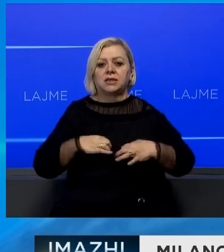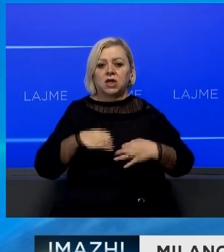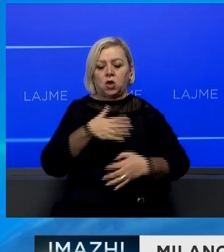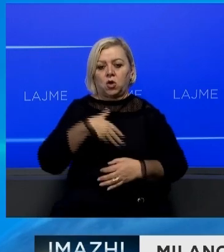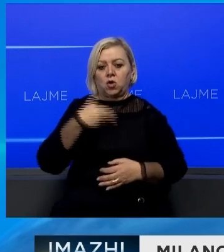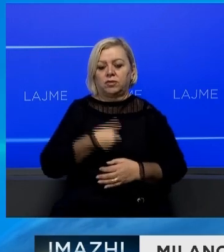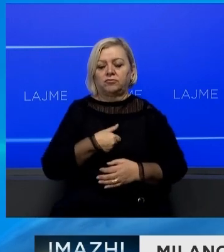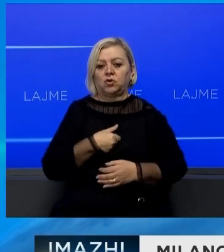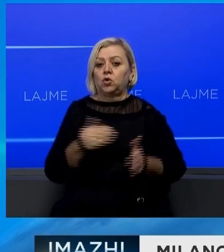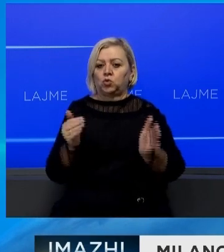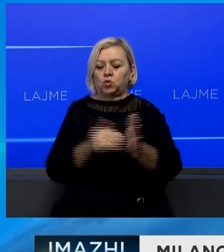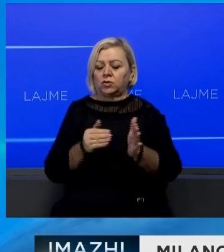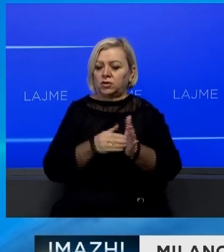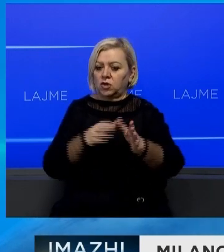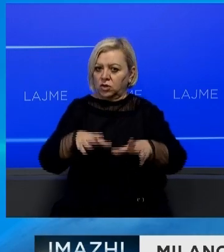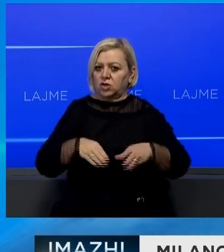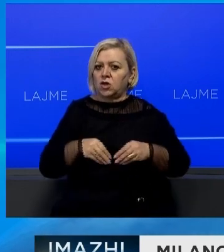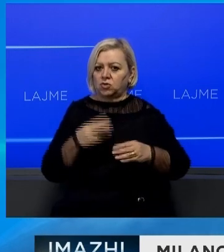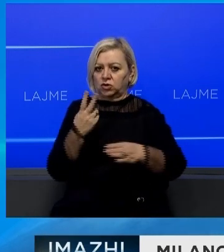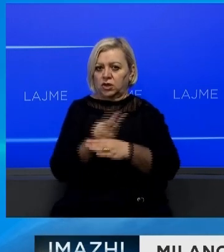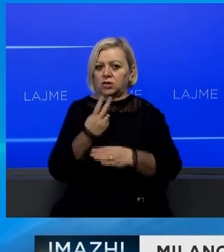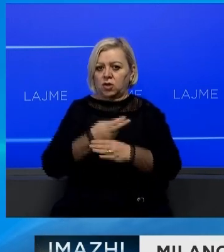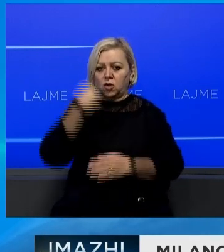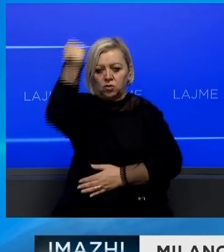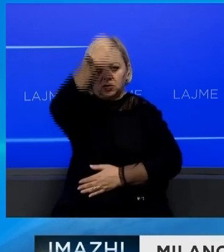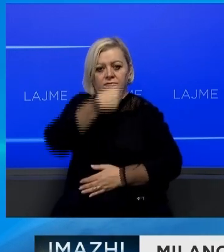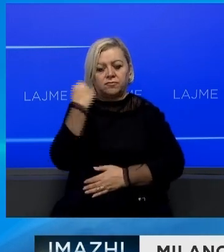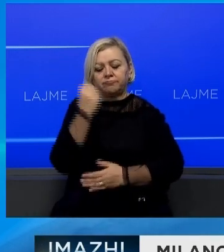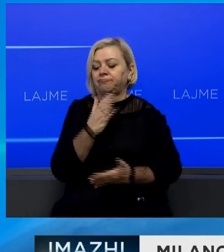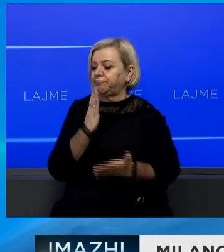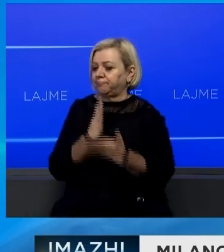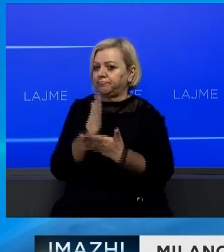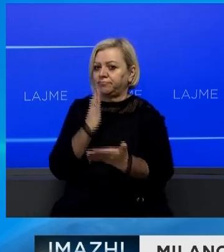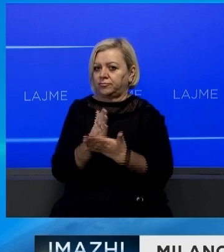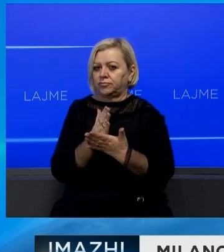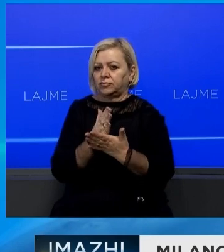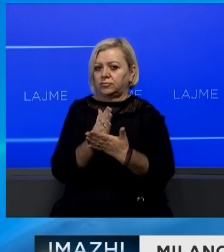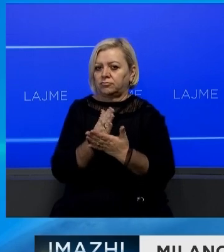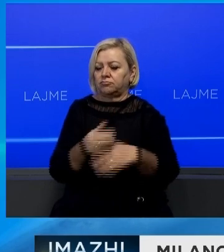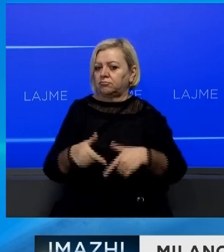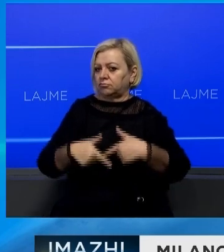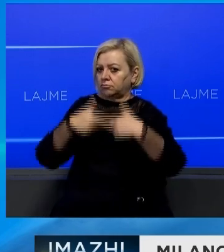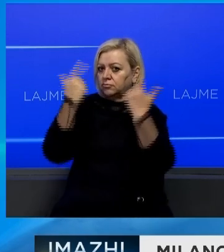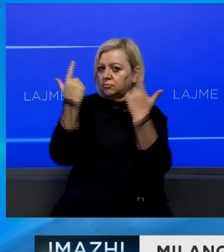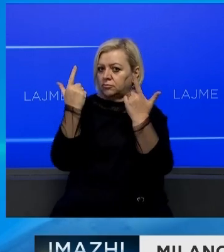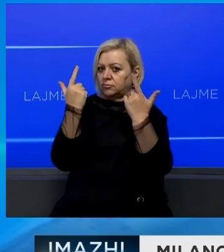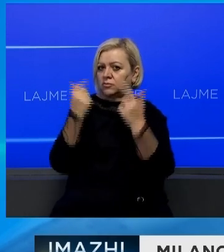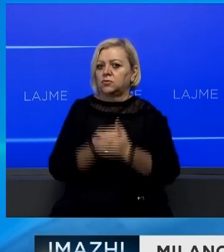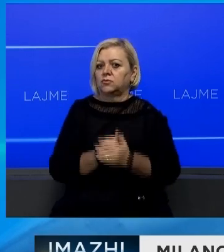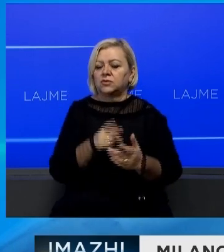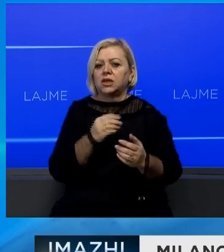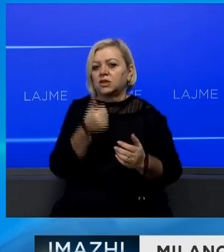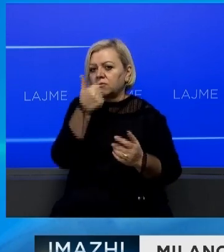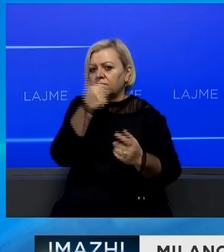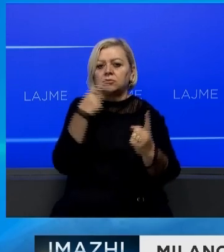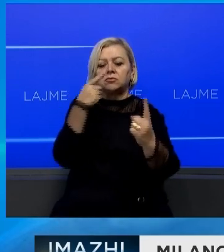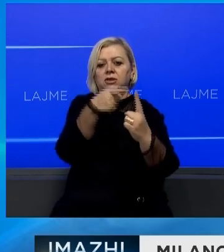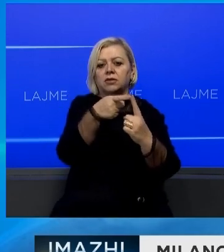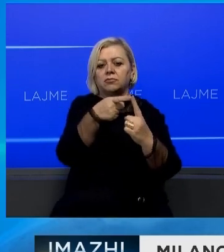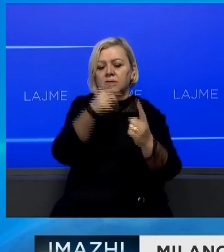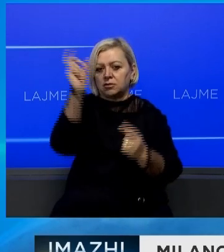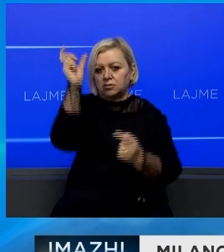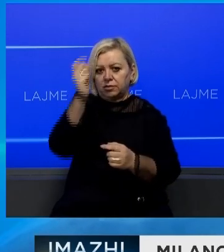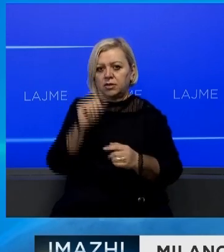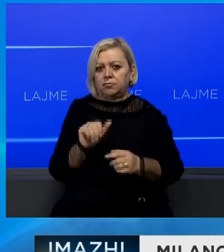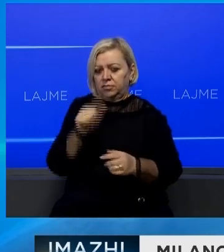Serbia duhet ta njohë edhe pavarësinë e Kosovës. Gjithsesi duhet të kemi të qartë se cilat janë qëllimet, por Serbia duhet